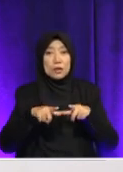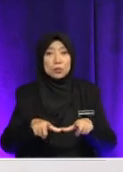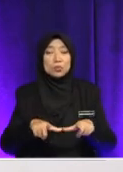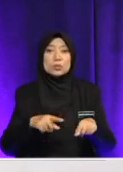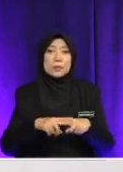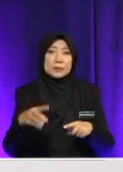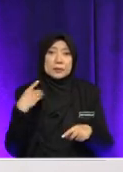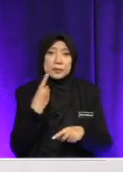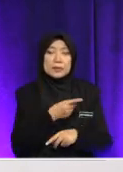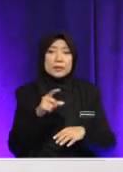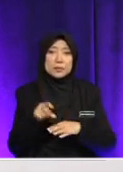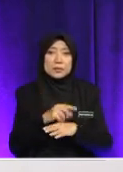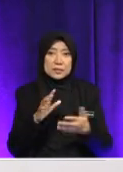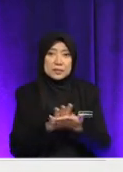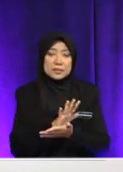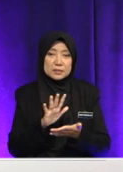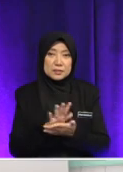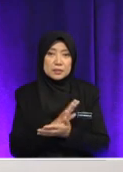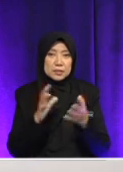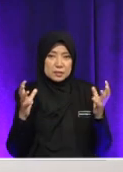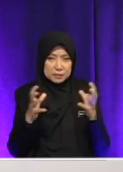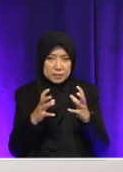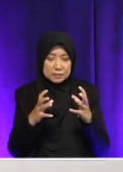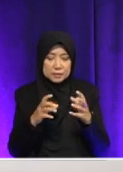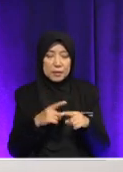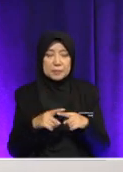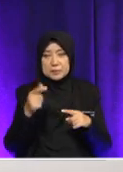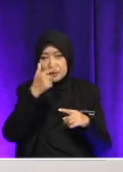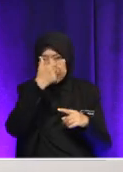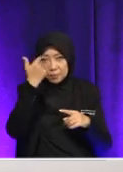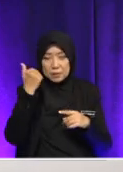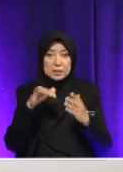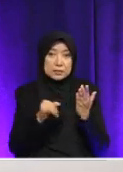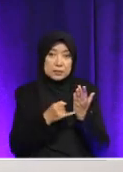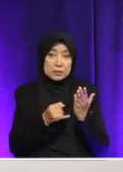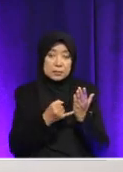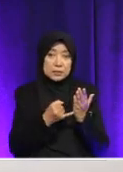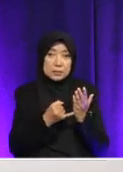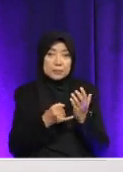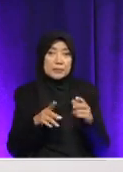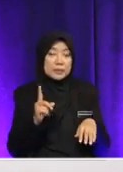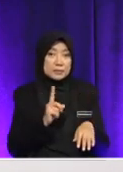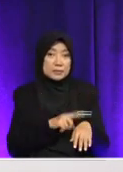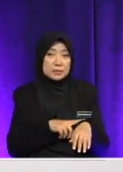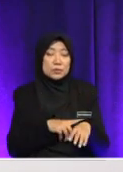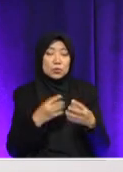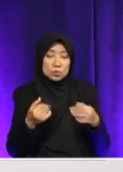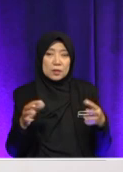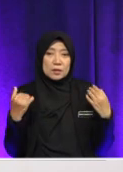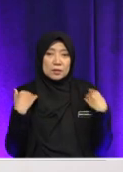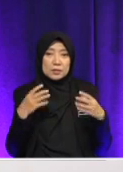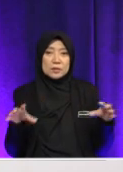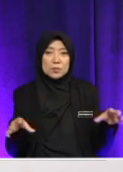menggunakan kertas Ovo yang keras lah tapi disebarkan kita bawakan untuk Mira dan juga